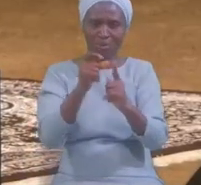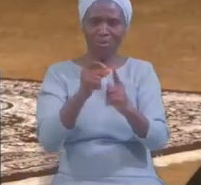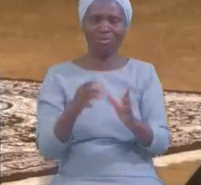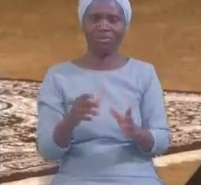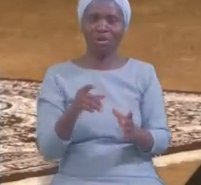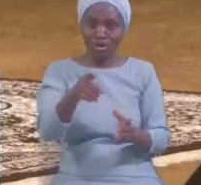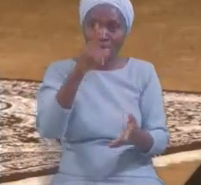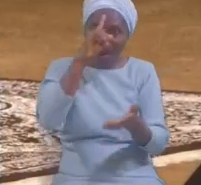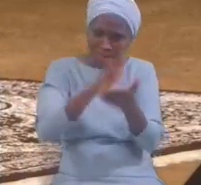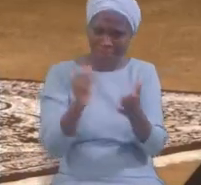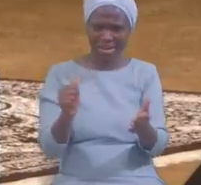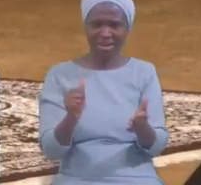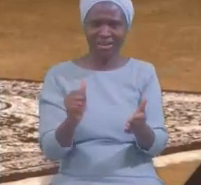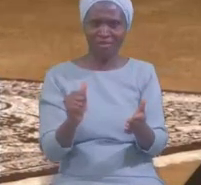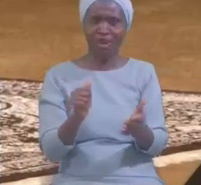Croyez à votre parole.